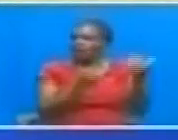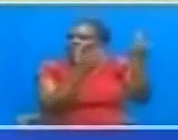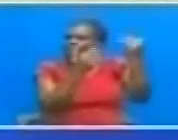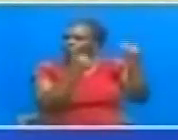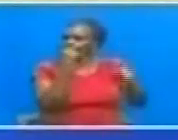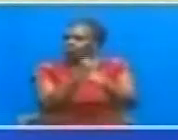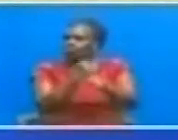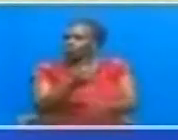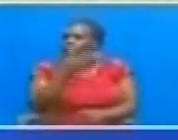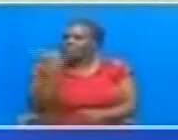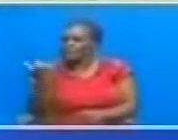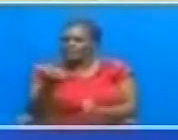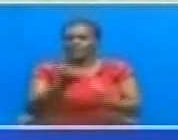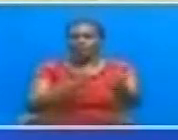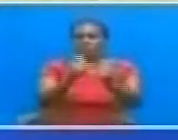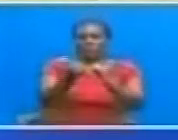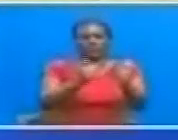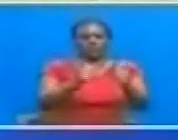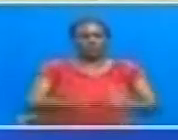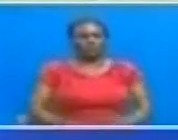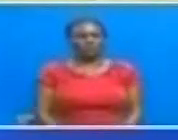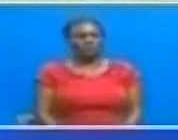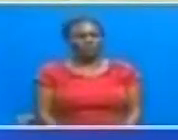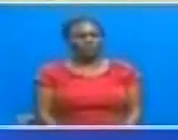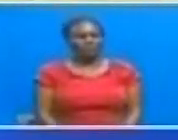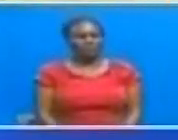kufanya vyema katika mashindano hayo.